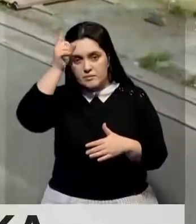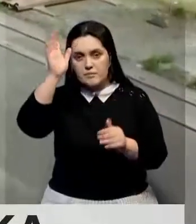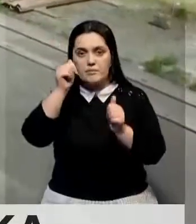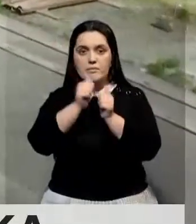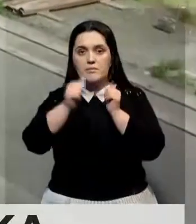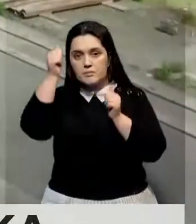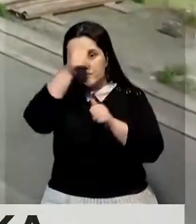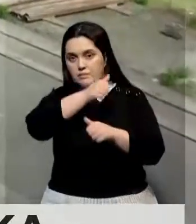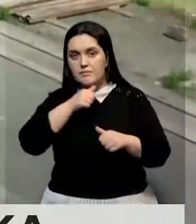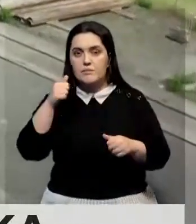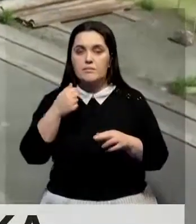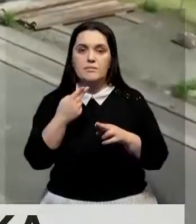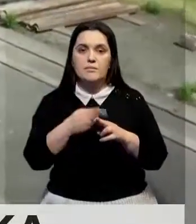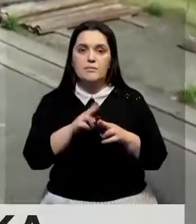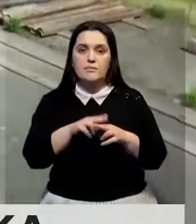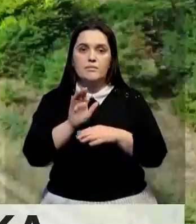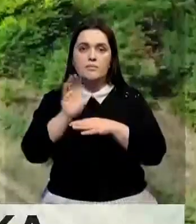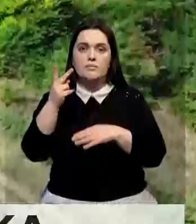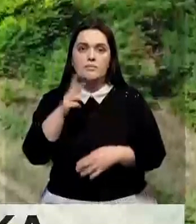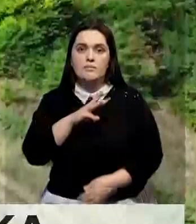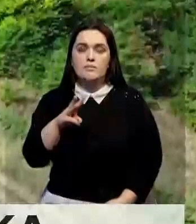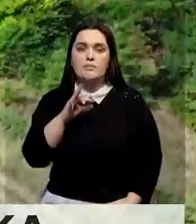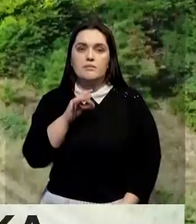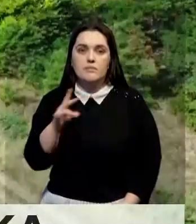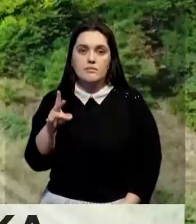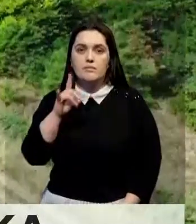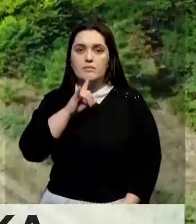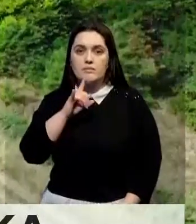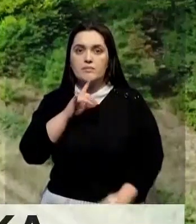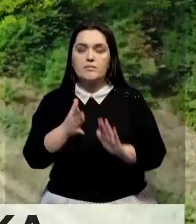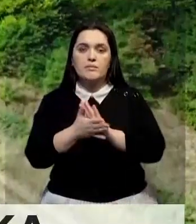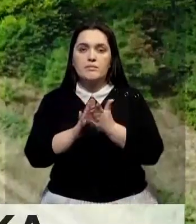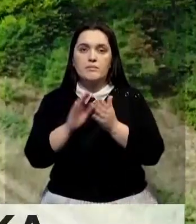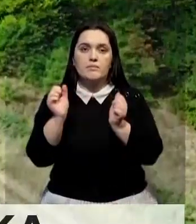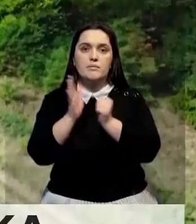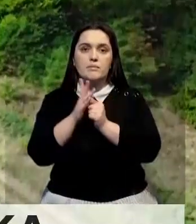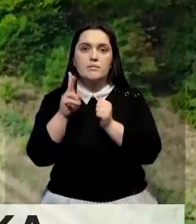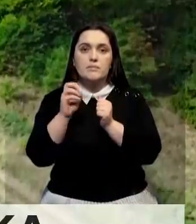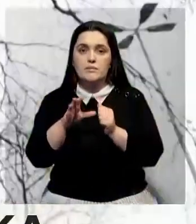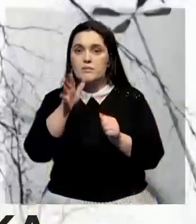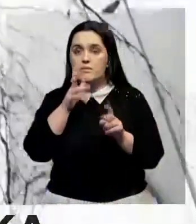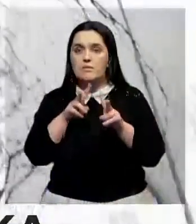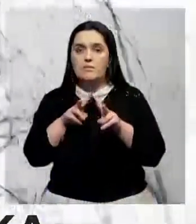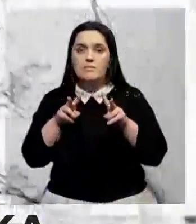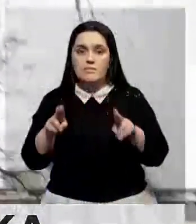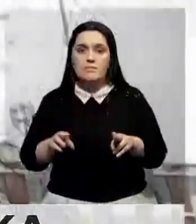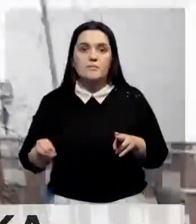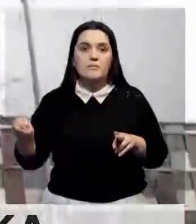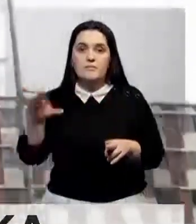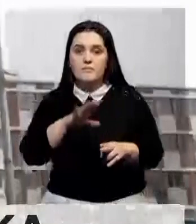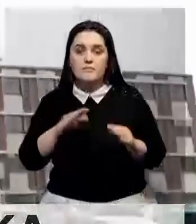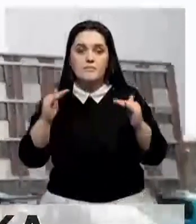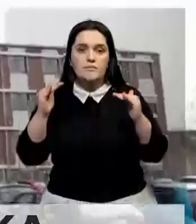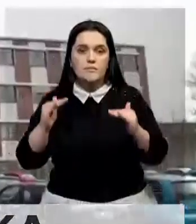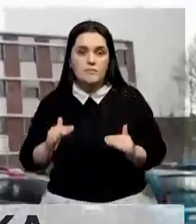года в Германию будут ежегодно отправляться 2 миллиона тонн топлива. Контракт рассчитан на 15 лет. Одновременно с этим